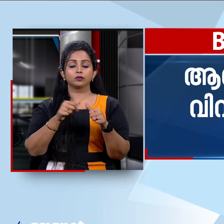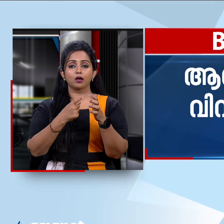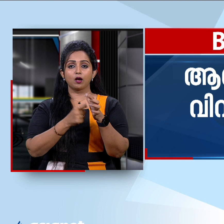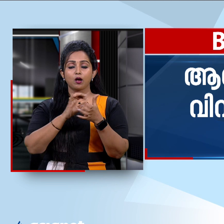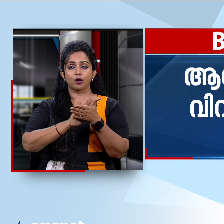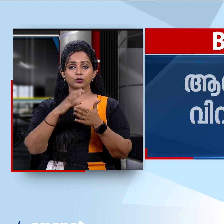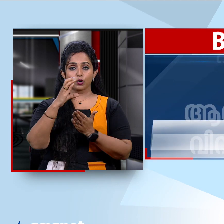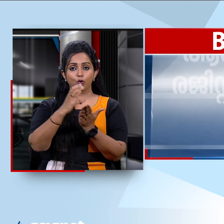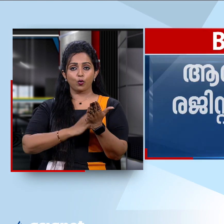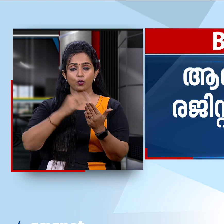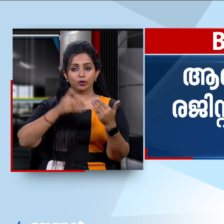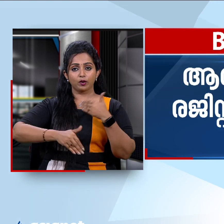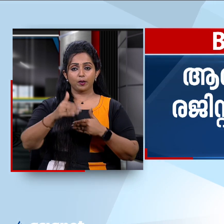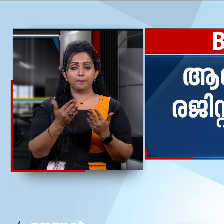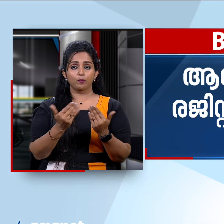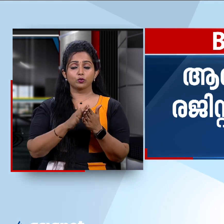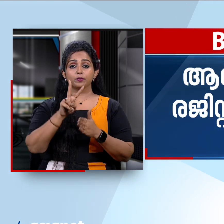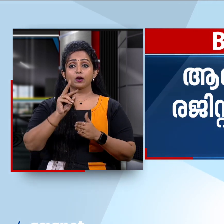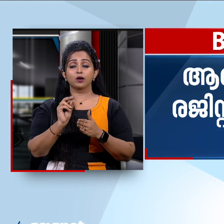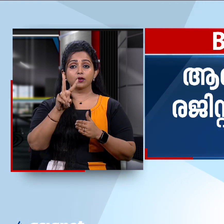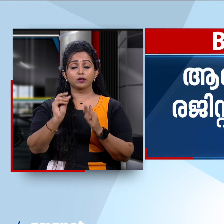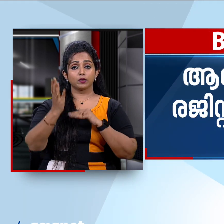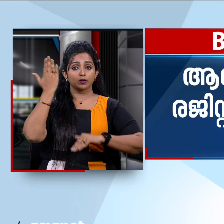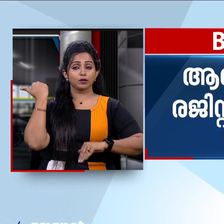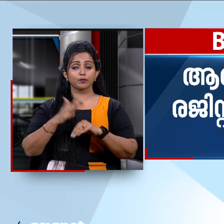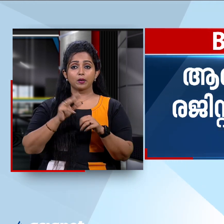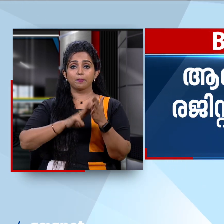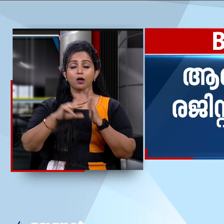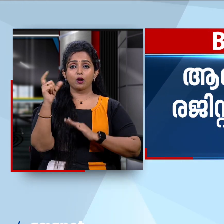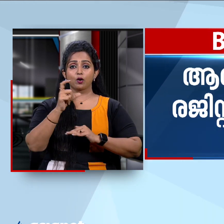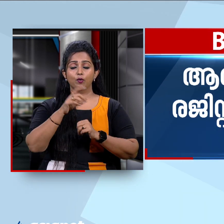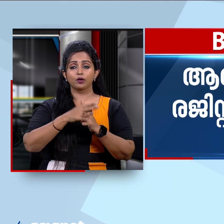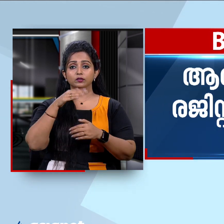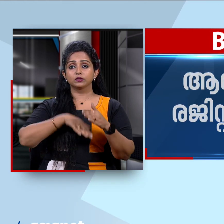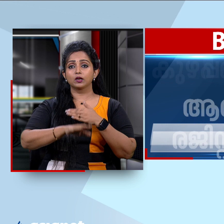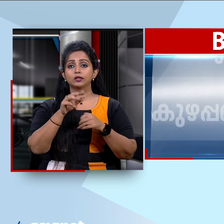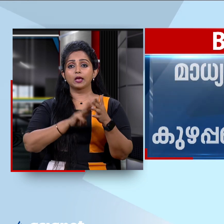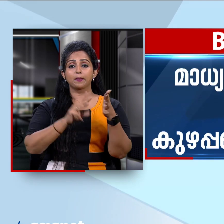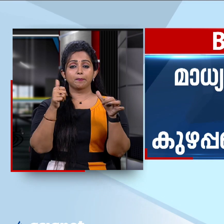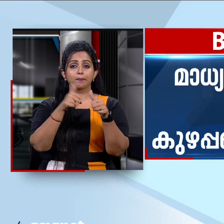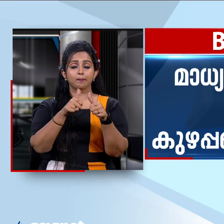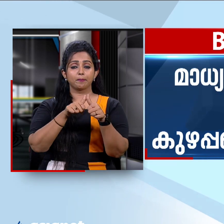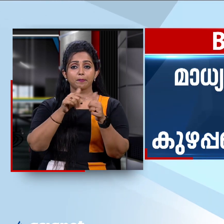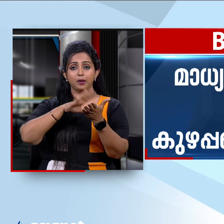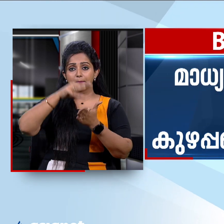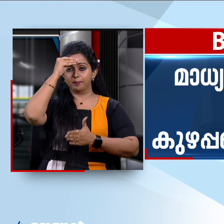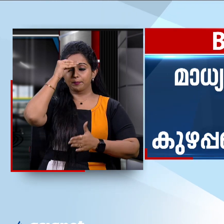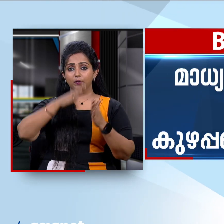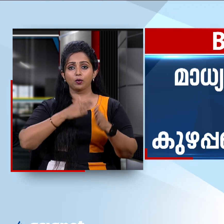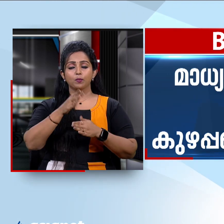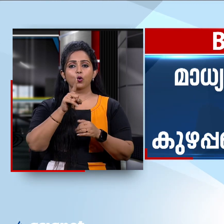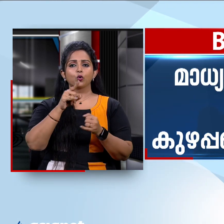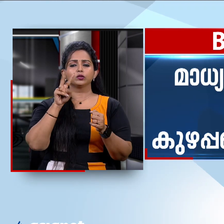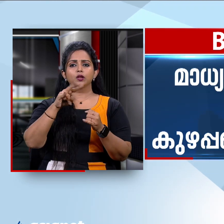കണ്ടിന്യൂ ചെയ്യാൻ കഴിയുള്ളൂ. 2020ലാണ് ആർഷോ മഹാരാജാസ് കോളേജിൽ MA ആർക്കിയോളജി പഠനത്തിനായി എത്തുന്നത്. ആ വർഷം ഒന്നും രണ്ടും സെമസ്റ്ററുകൾ